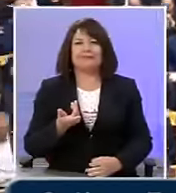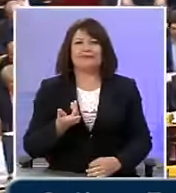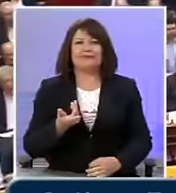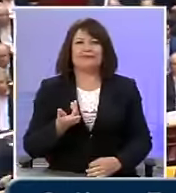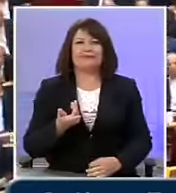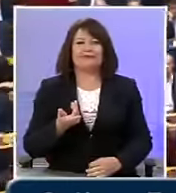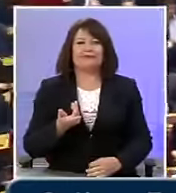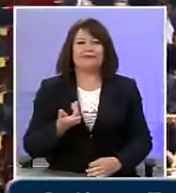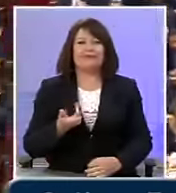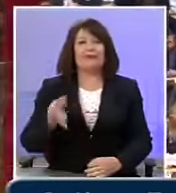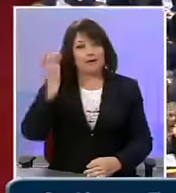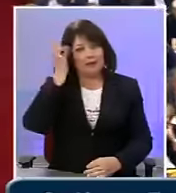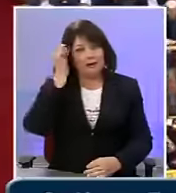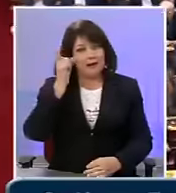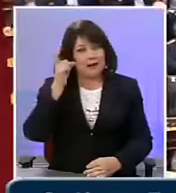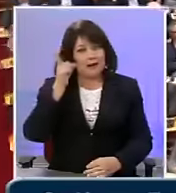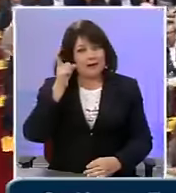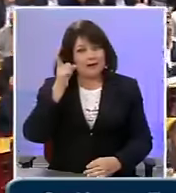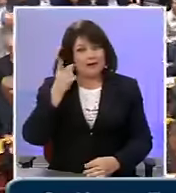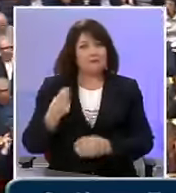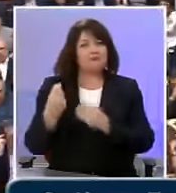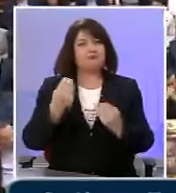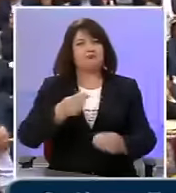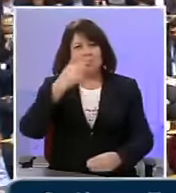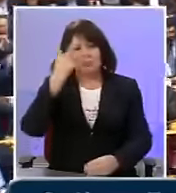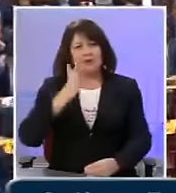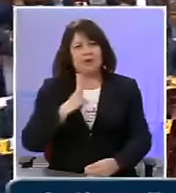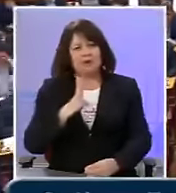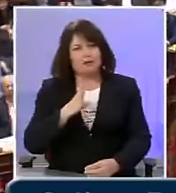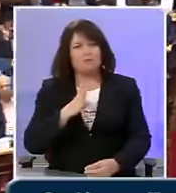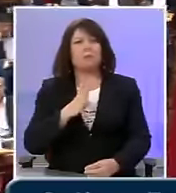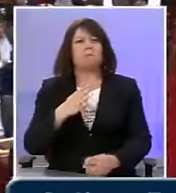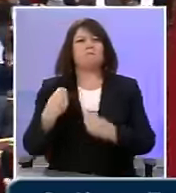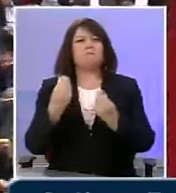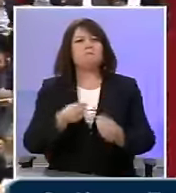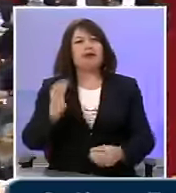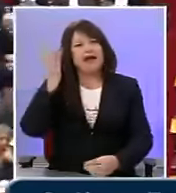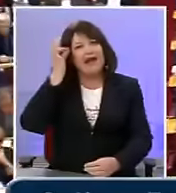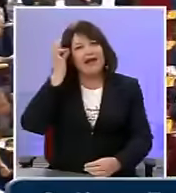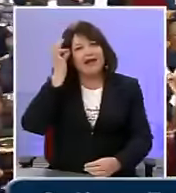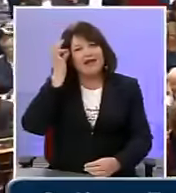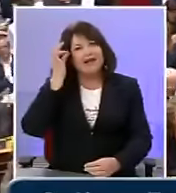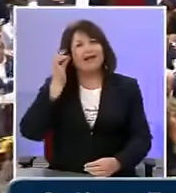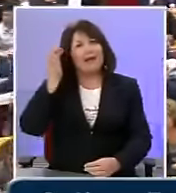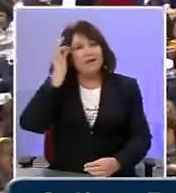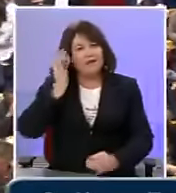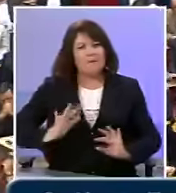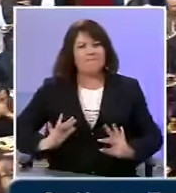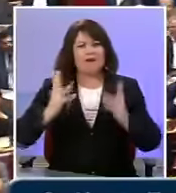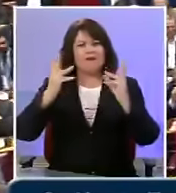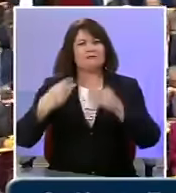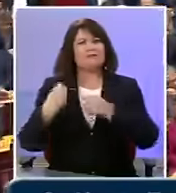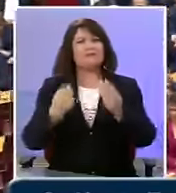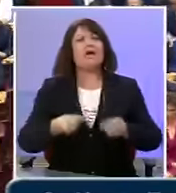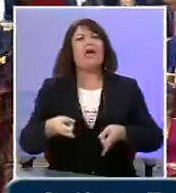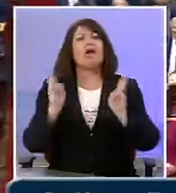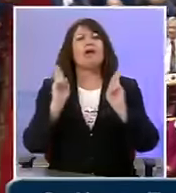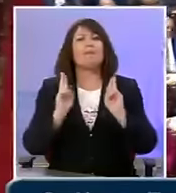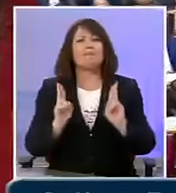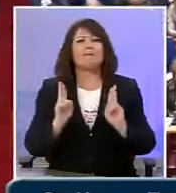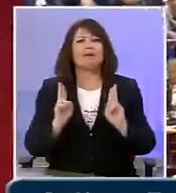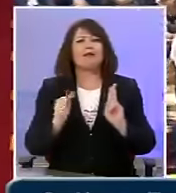στη Γαλλία που γεννήθηκαν τα ανθρώπινα δικαιώματα, στη Γαλλία της Γαλλικής Επανάστασης που έδωσε ελπίδα και εκτός